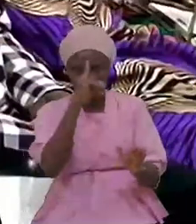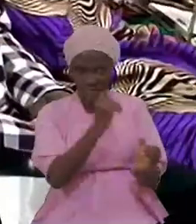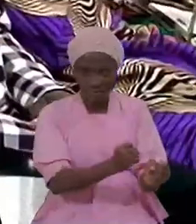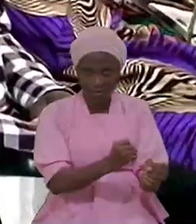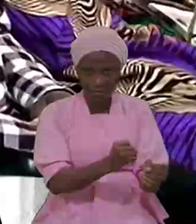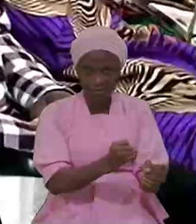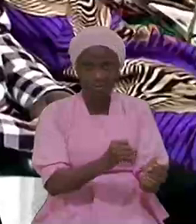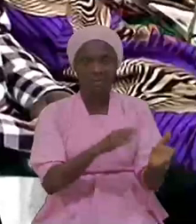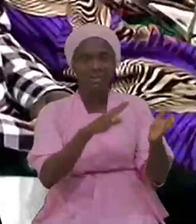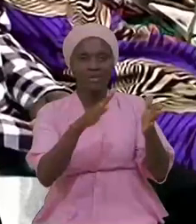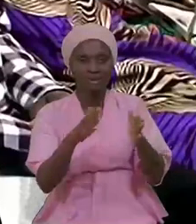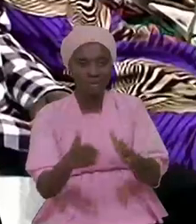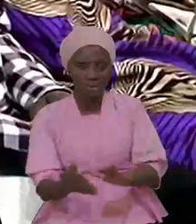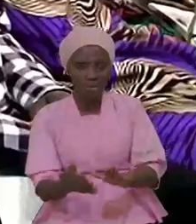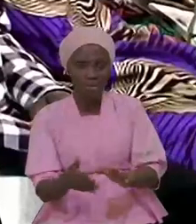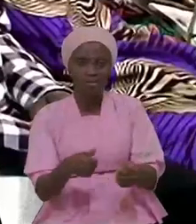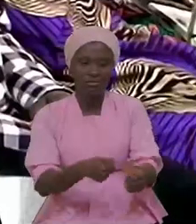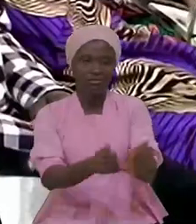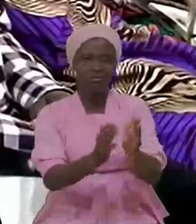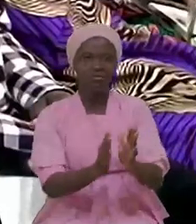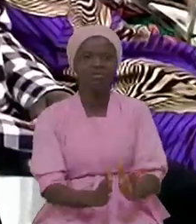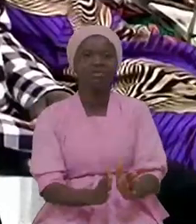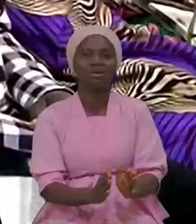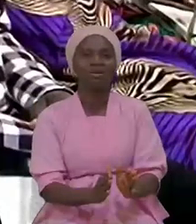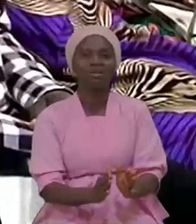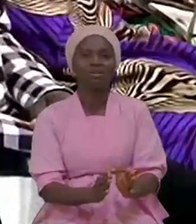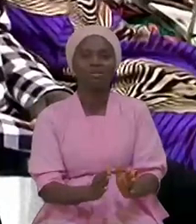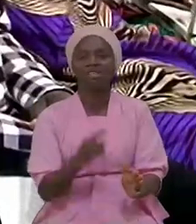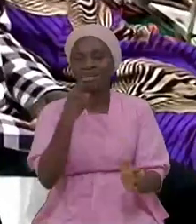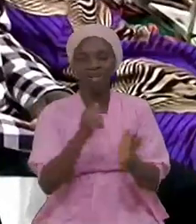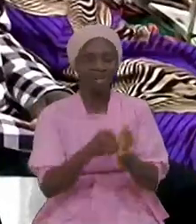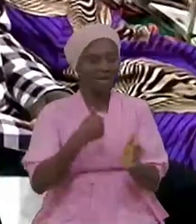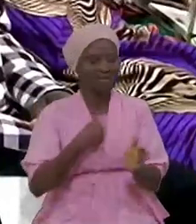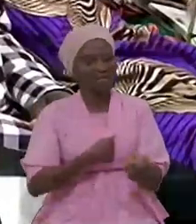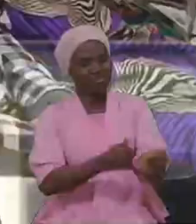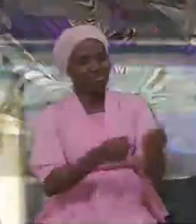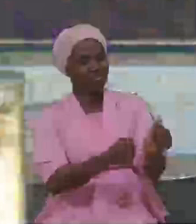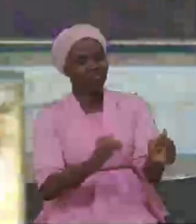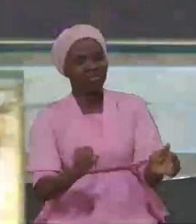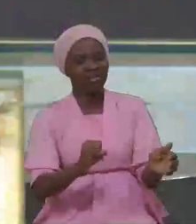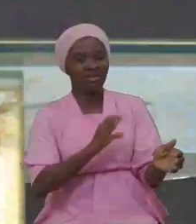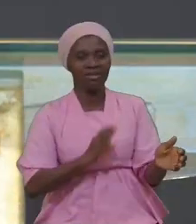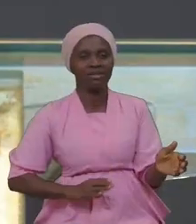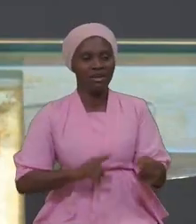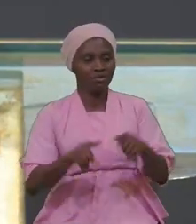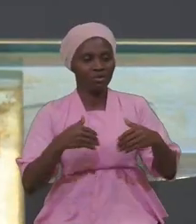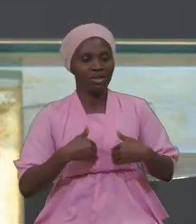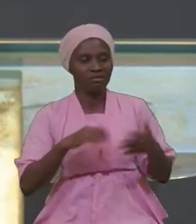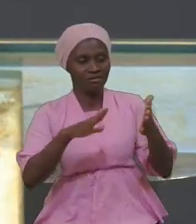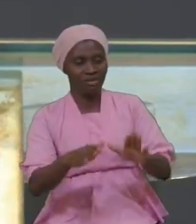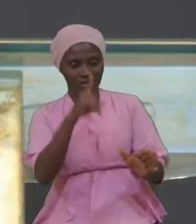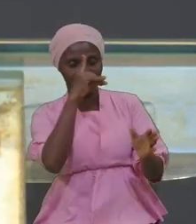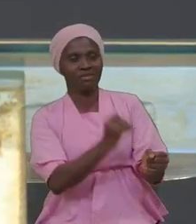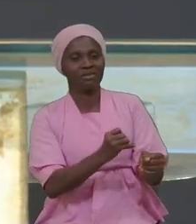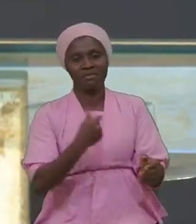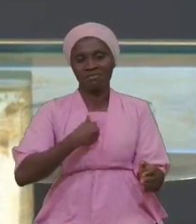morte, produit un suiveur mort. Je suis Christ, mais il a là une foi morte. Je